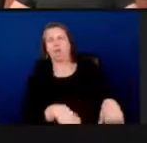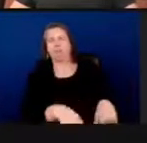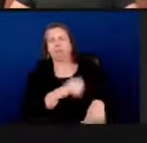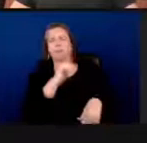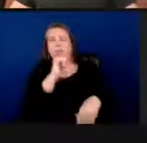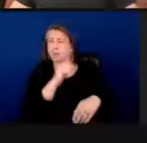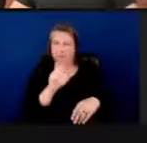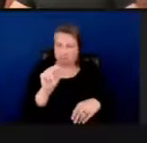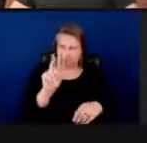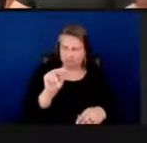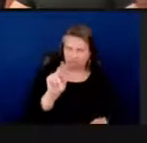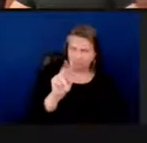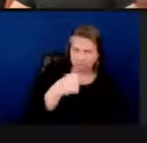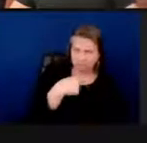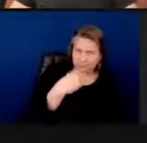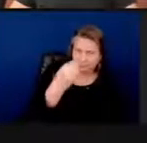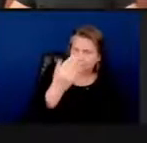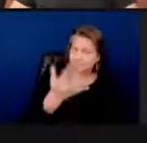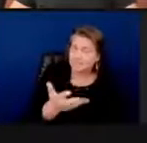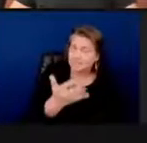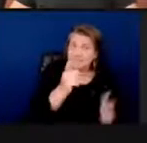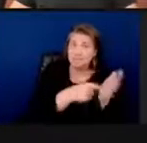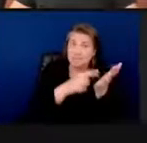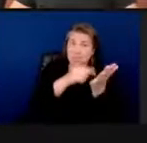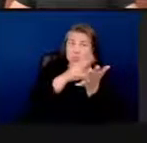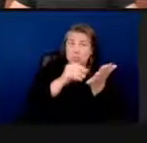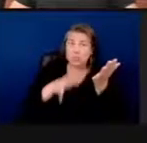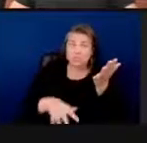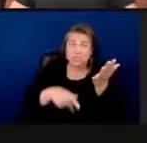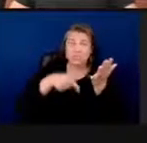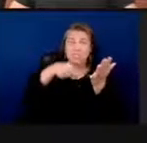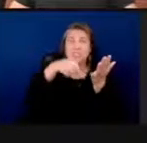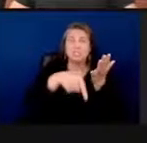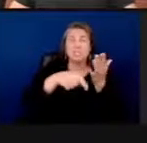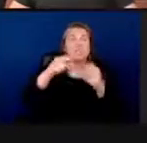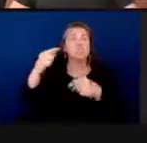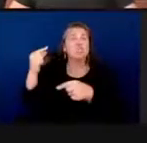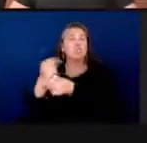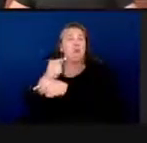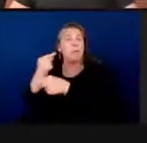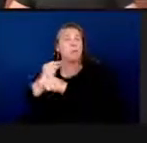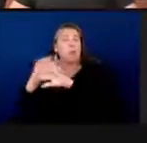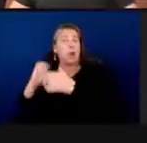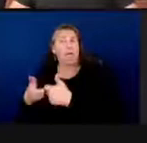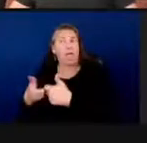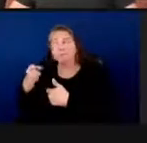kuhusu au kwa kuwapa maelezo kuhusu kazi mbalimbali.